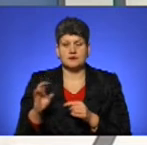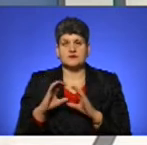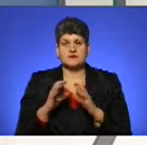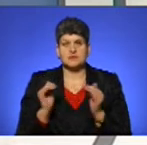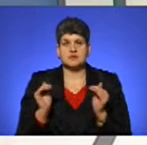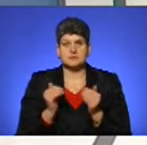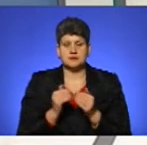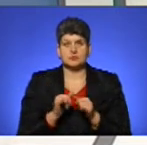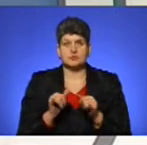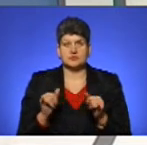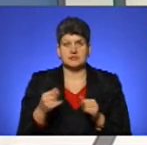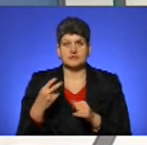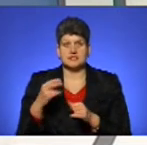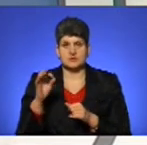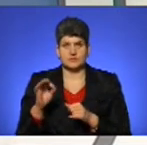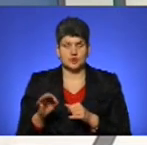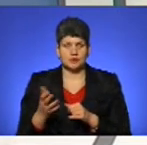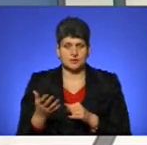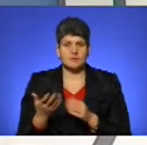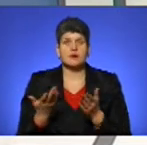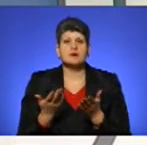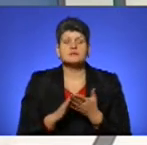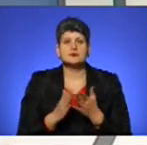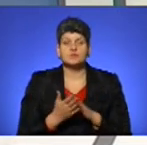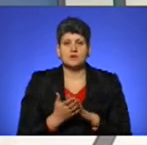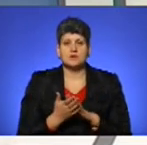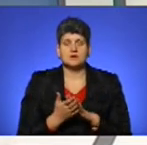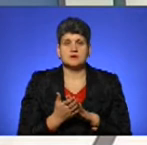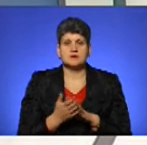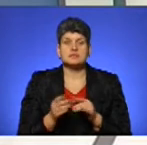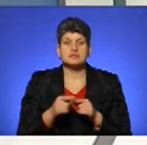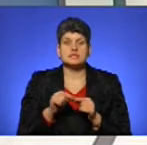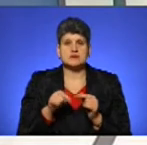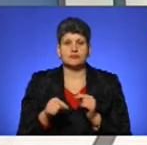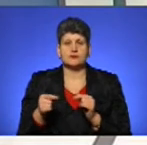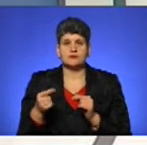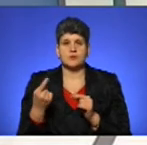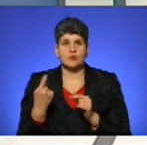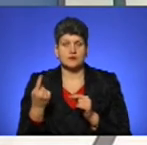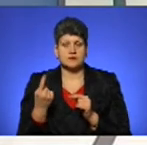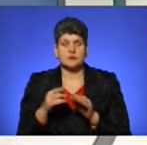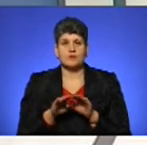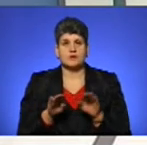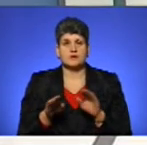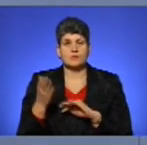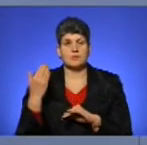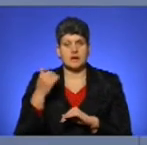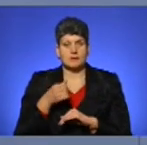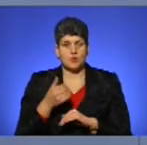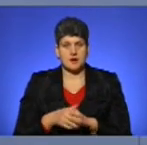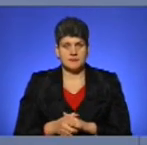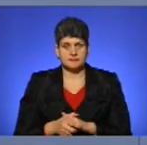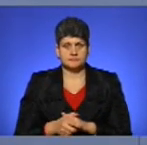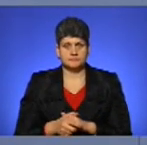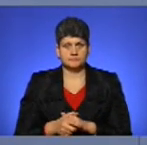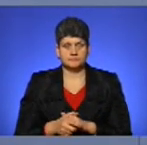поширення ВІЛ-СНІДу на 20%. Яка ситуація з цим на Тернопільщині в порівнянні з попередніми роками?